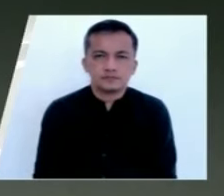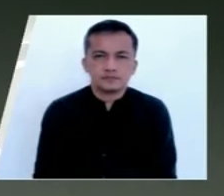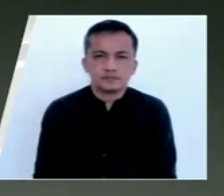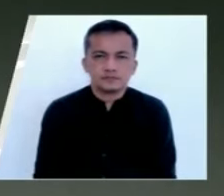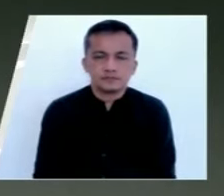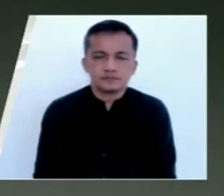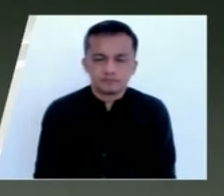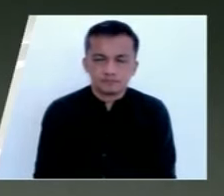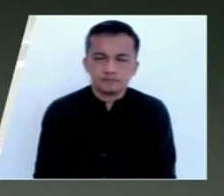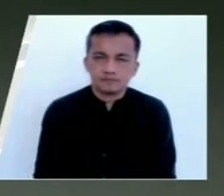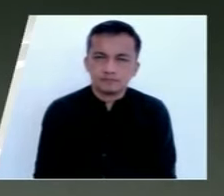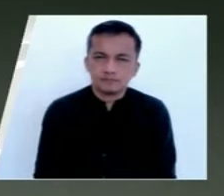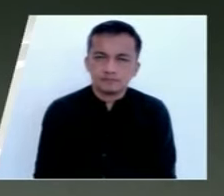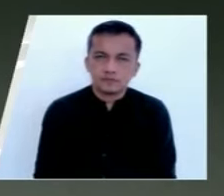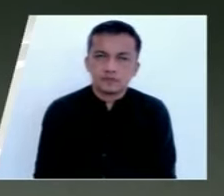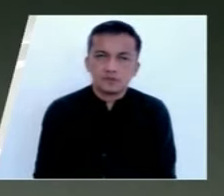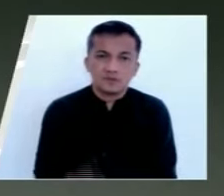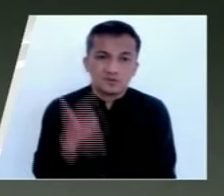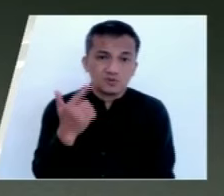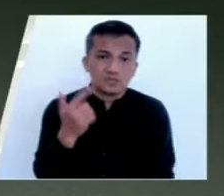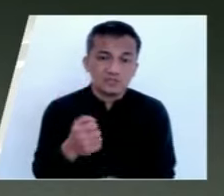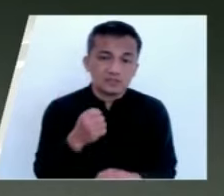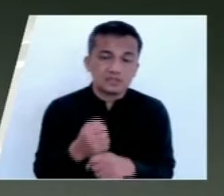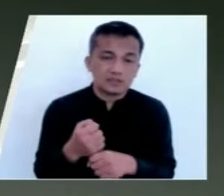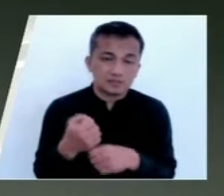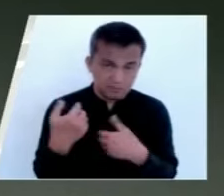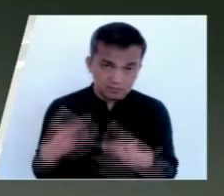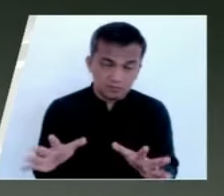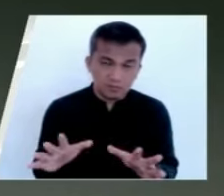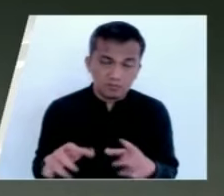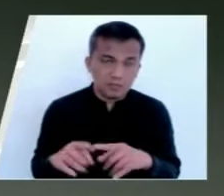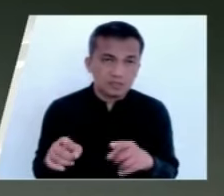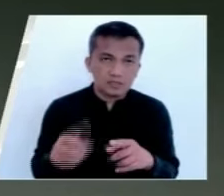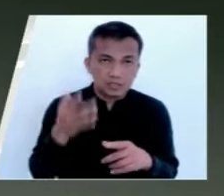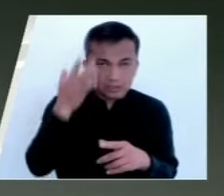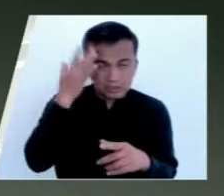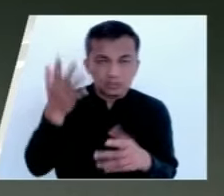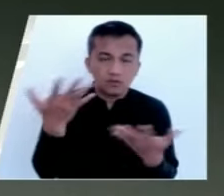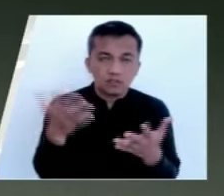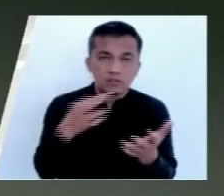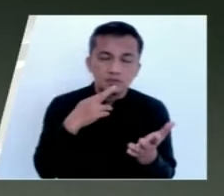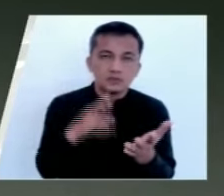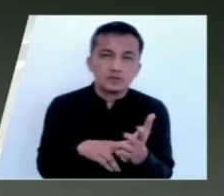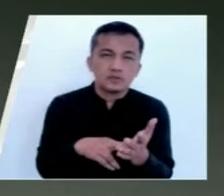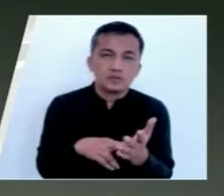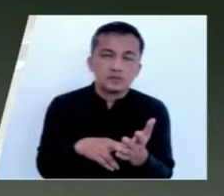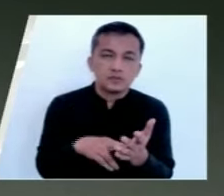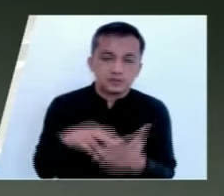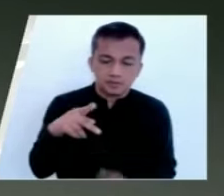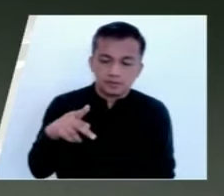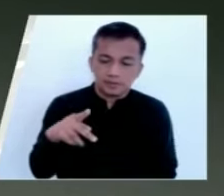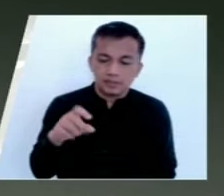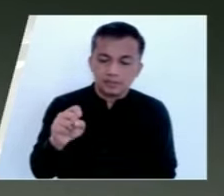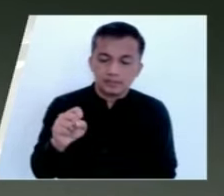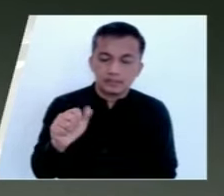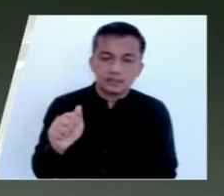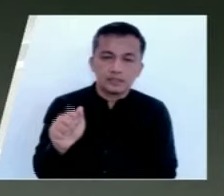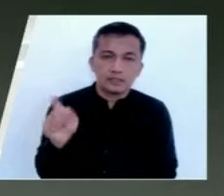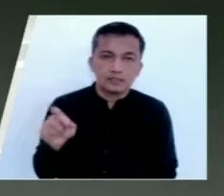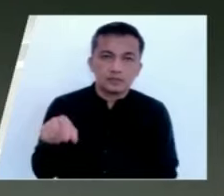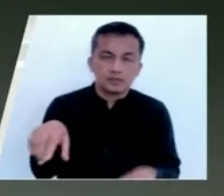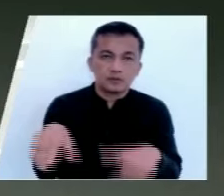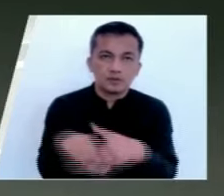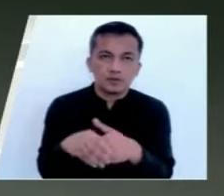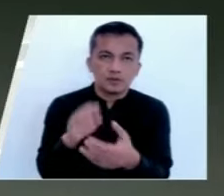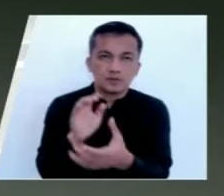Halos dalawang dekada na ang nakalipas pero napag-alamang wala umanong rehistro sa Philippine Statistics Authority ang kasal ng mag-asawa